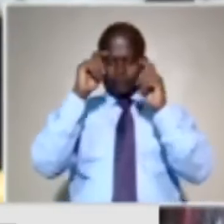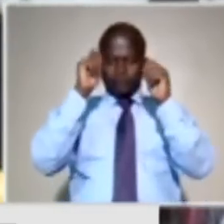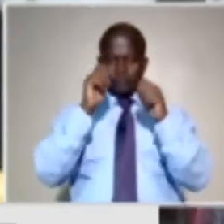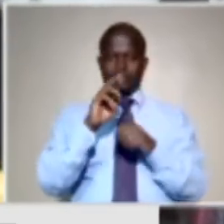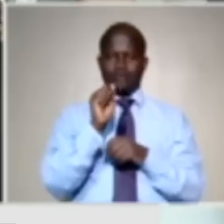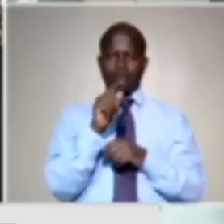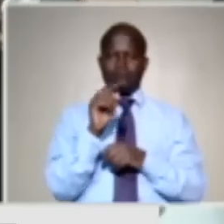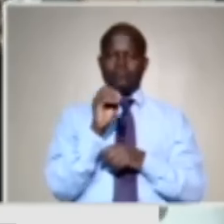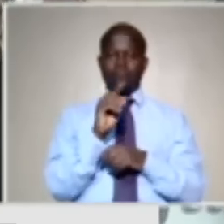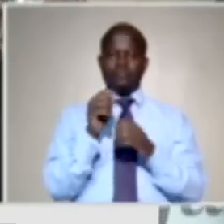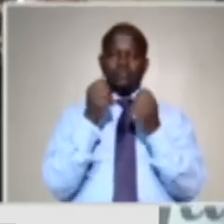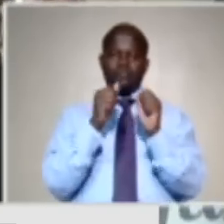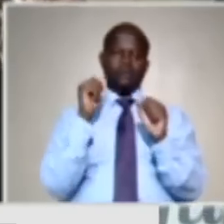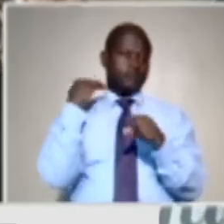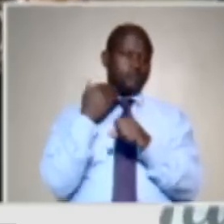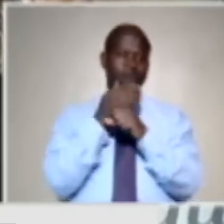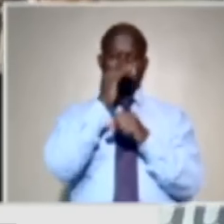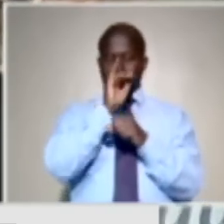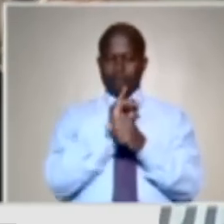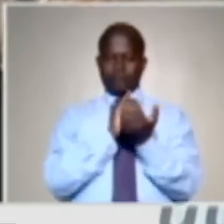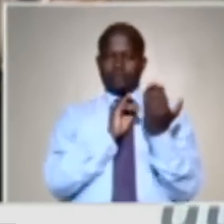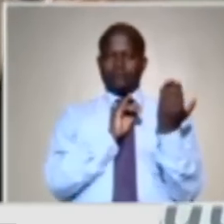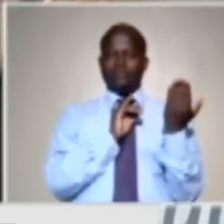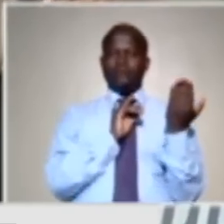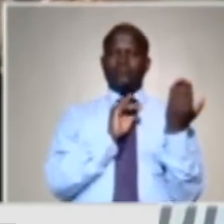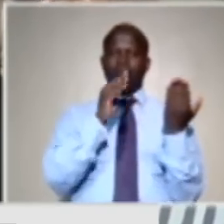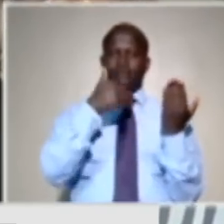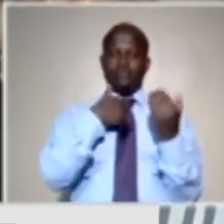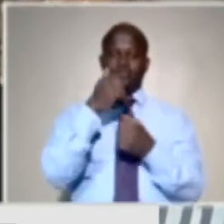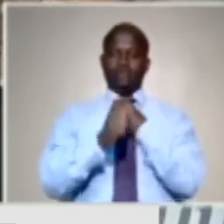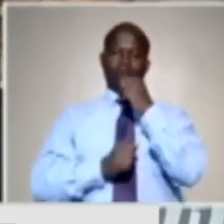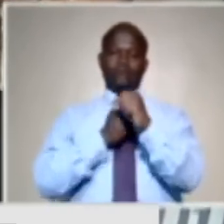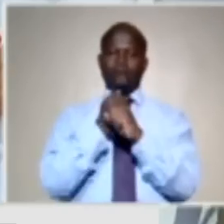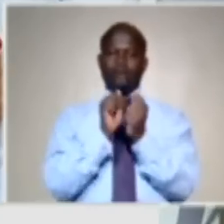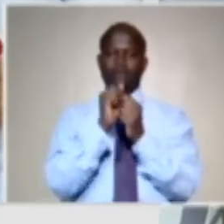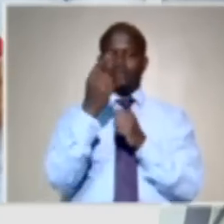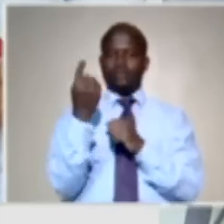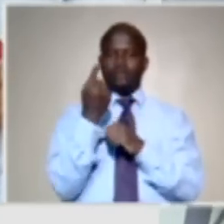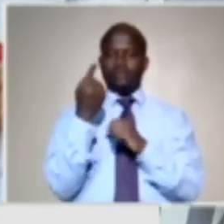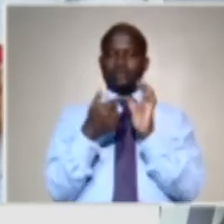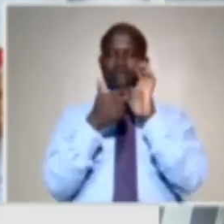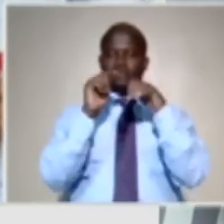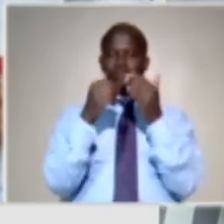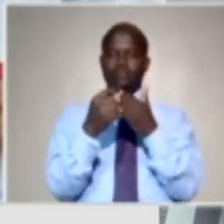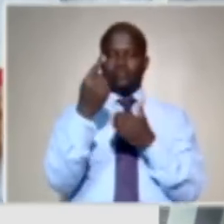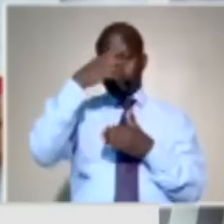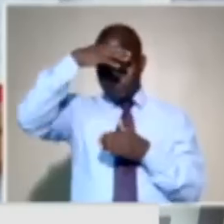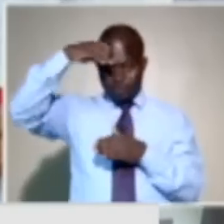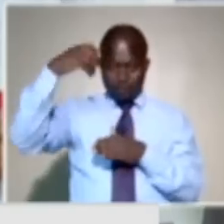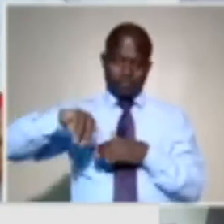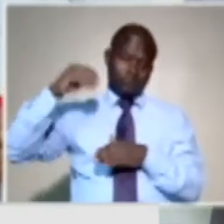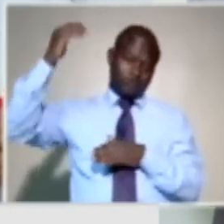Irakoze Claver warokotse Jenoside yakorewe Abatutsi afite imyaka 11 gusa, yagaragaje ko kimwe mu bigora abari